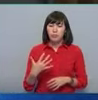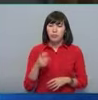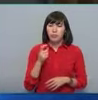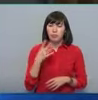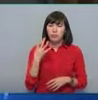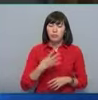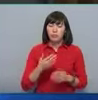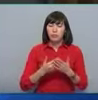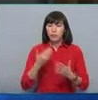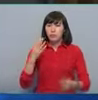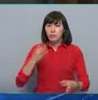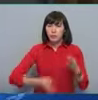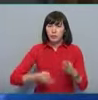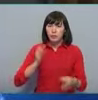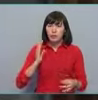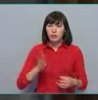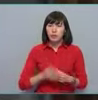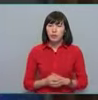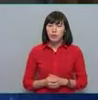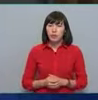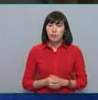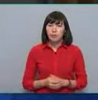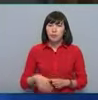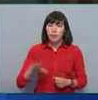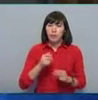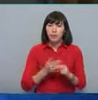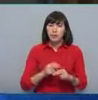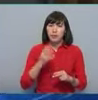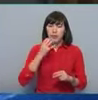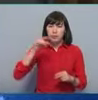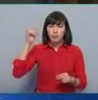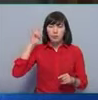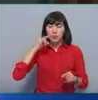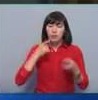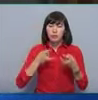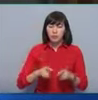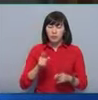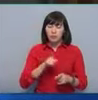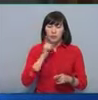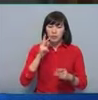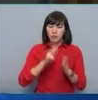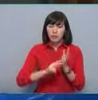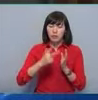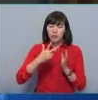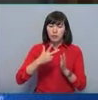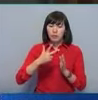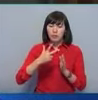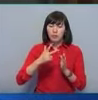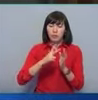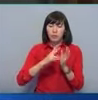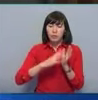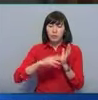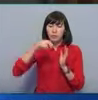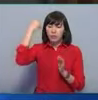5-еудің 4-еуі бұрын сотты болған. Бәрі осы оңтүстіктің тумалары, жастары 83 жылғы мен